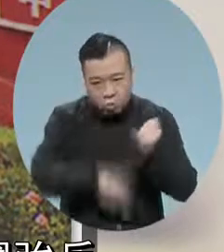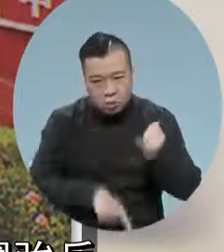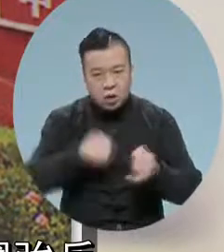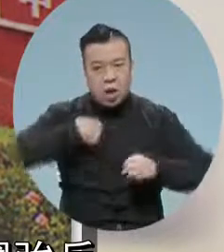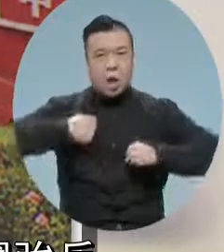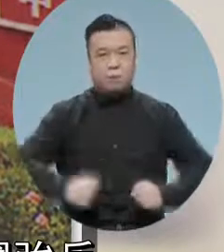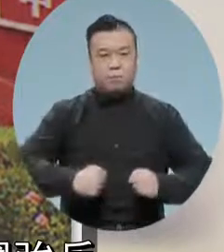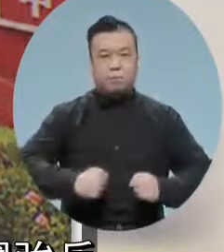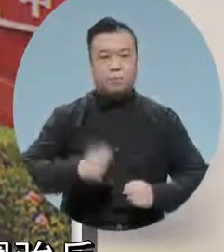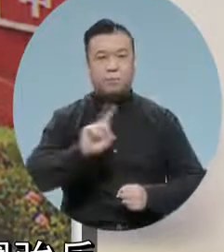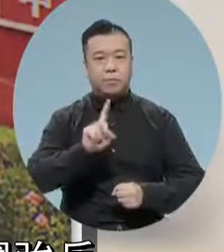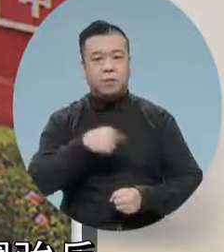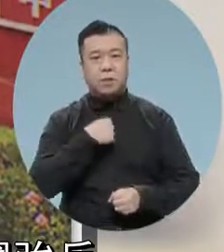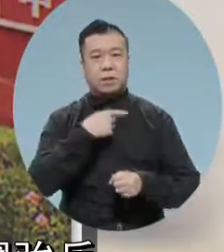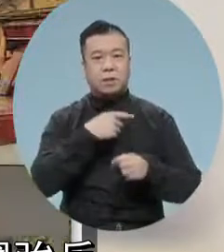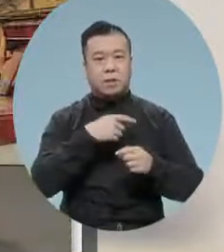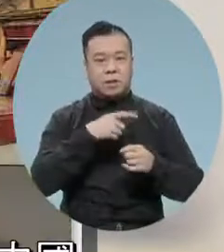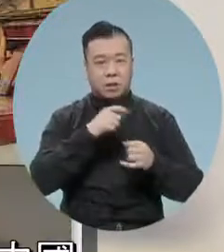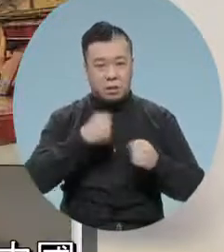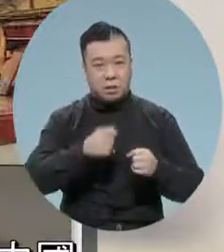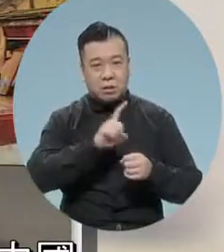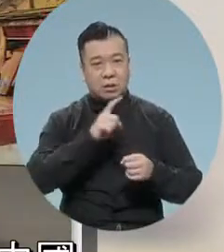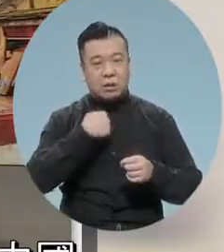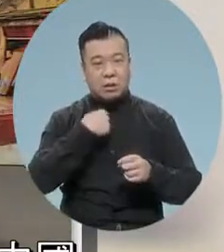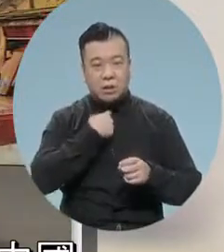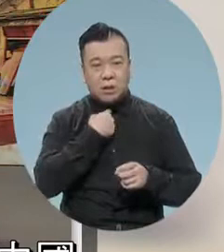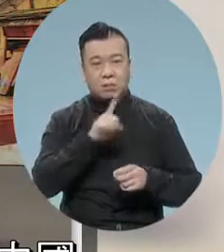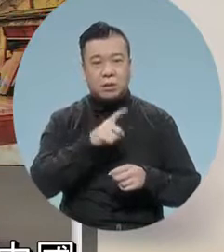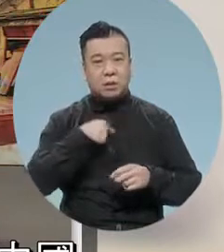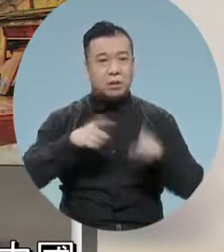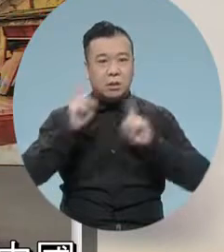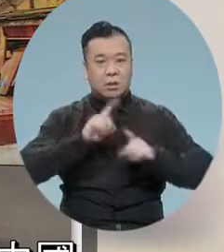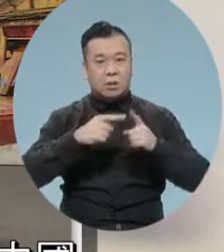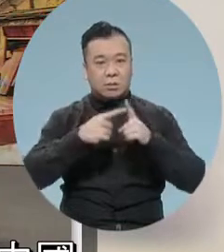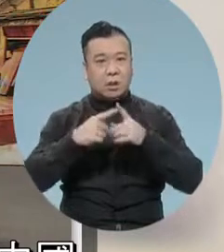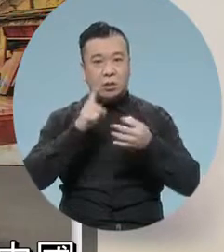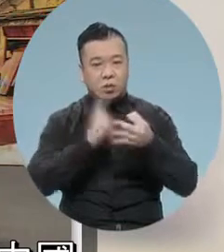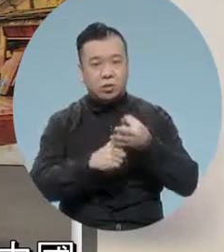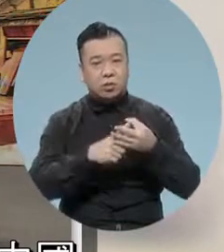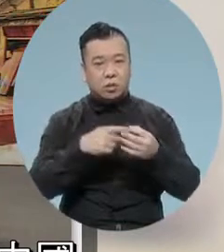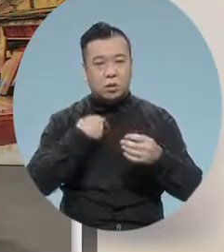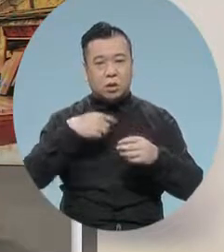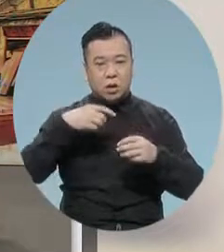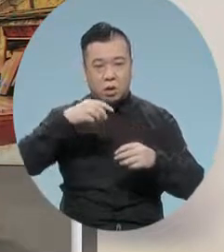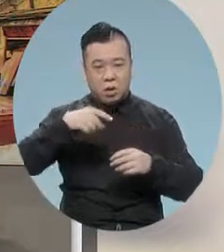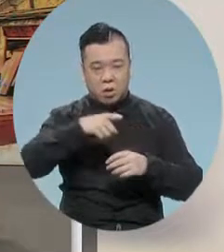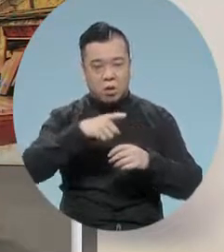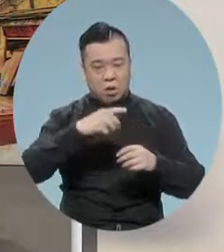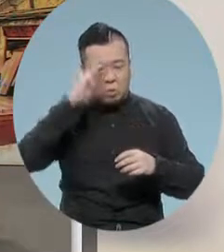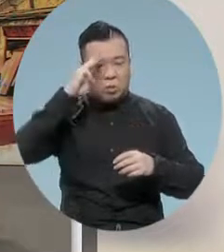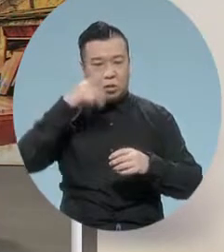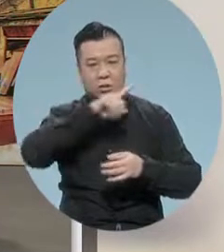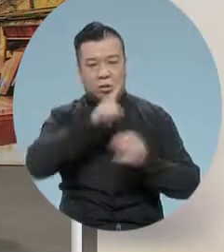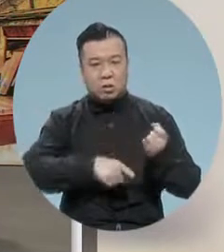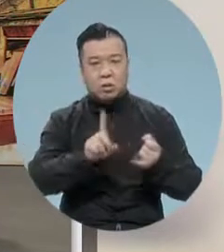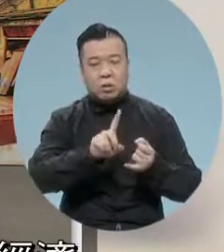國強兵，但我不止於富國強兵，我要的是一個自由民主和君父的中國。所以馬克思主義最